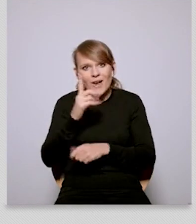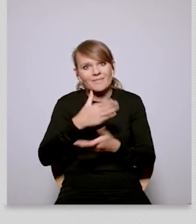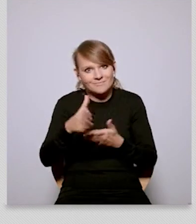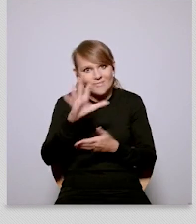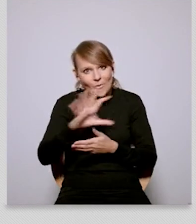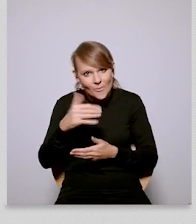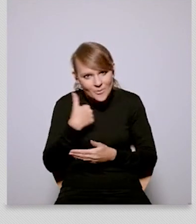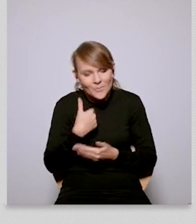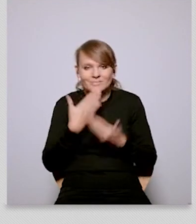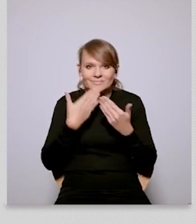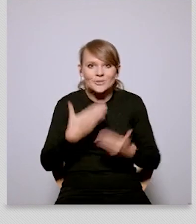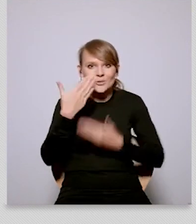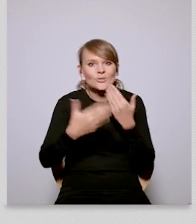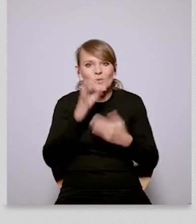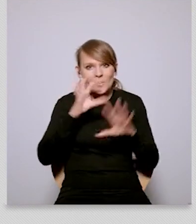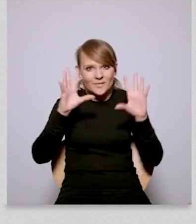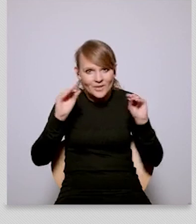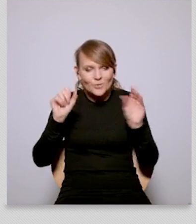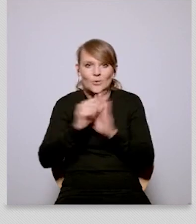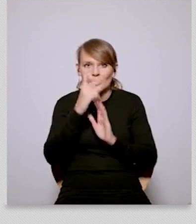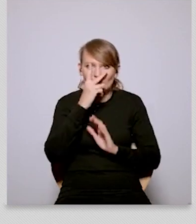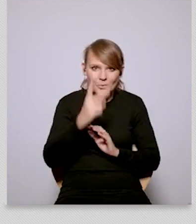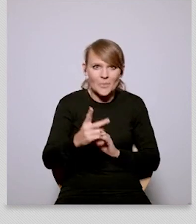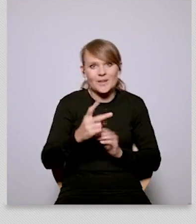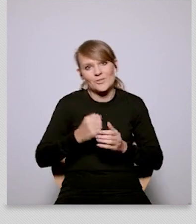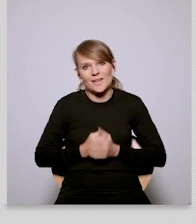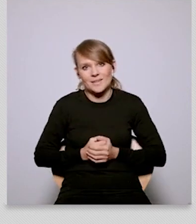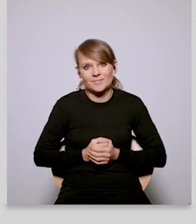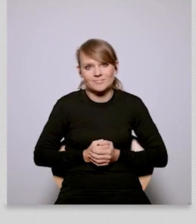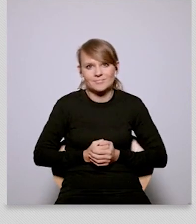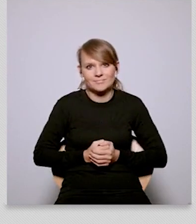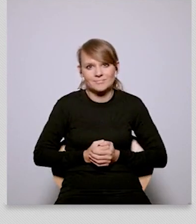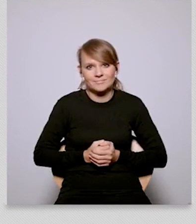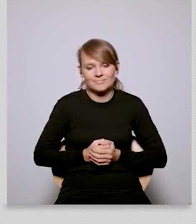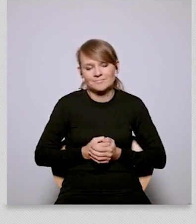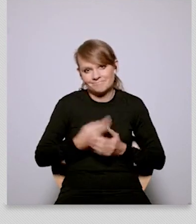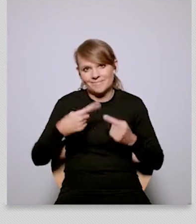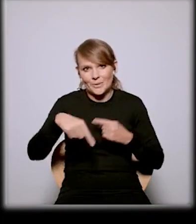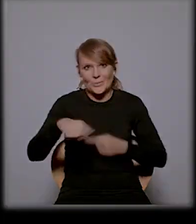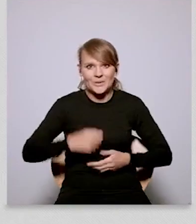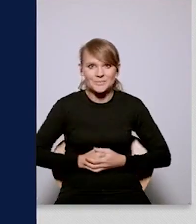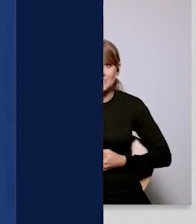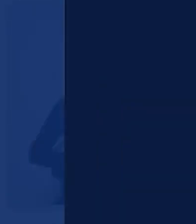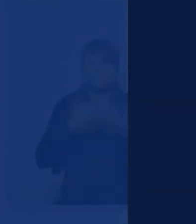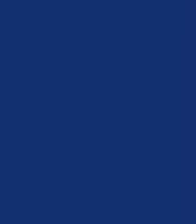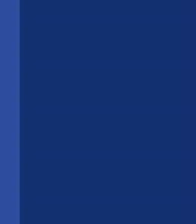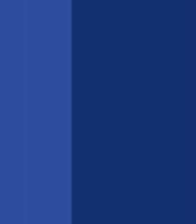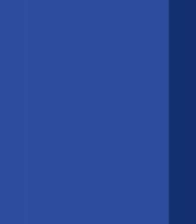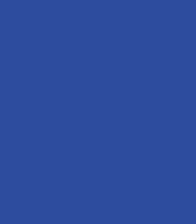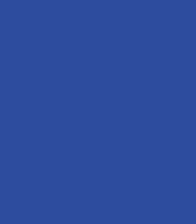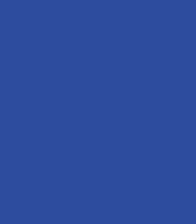dobrego wieczoru i do zobaczenia wkrótce dziękuję bardzo